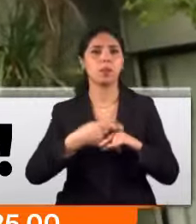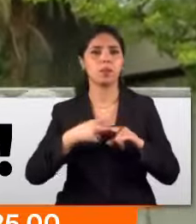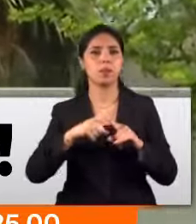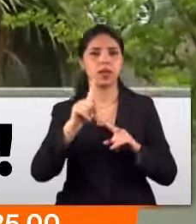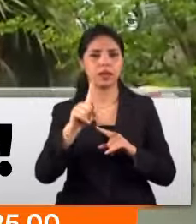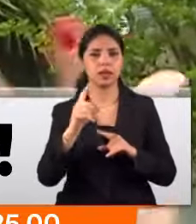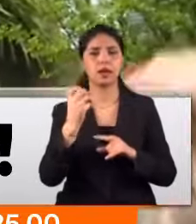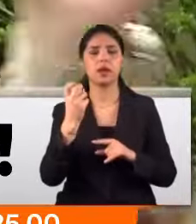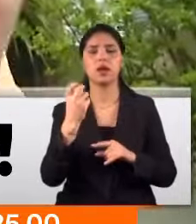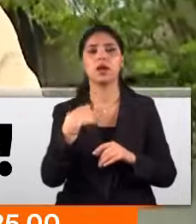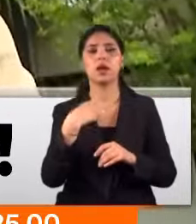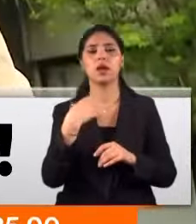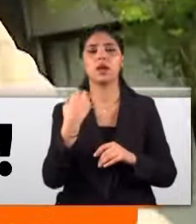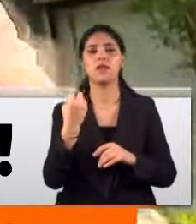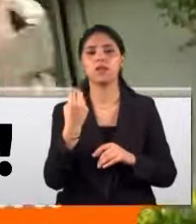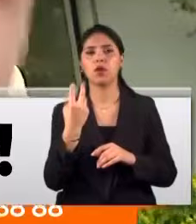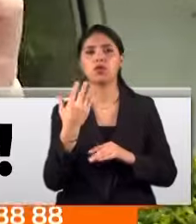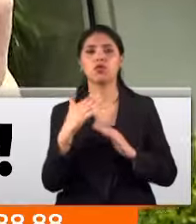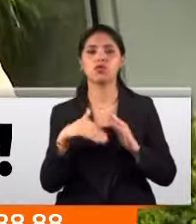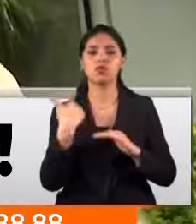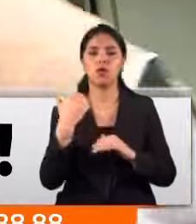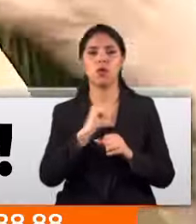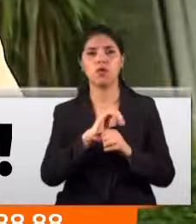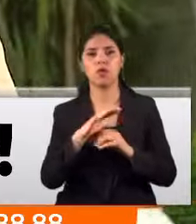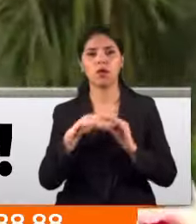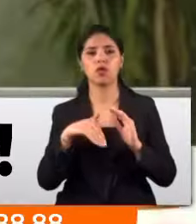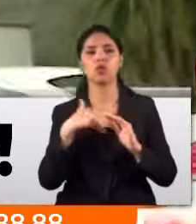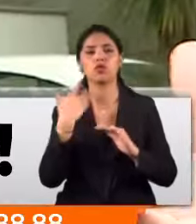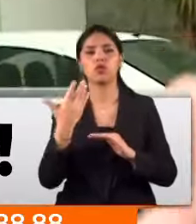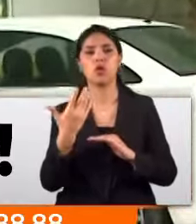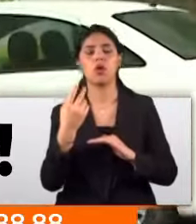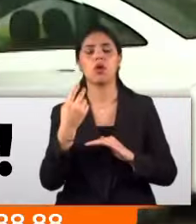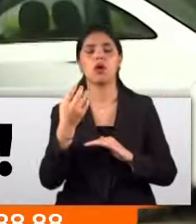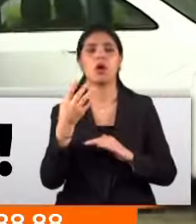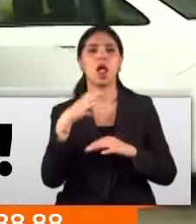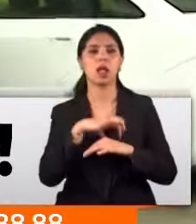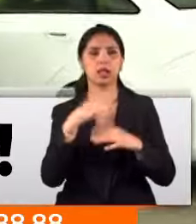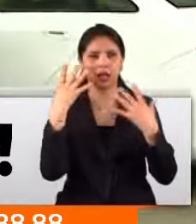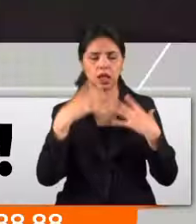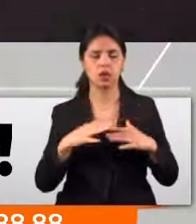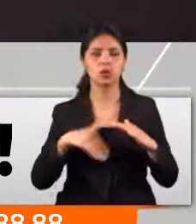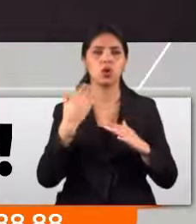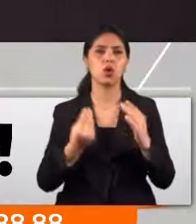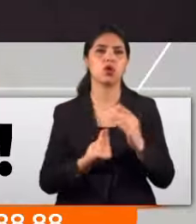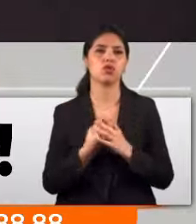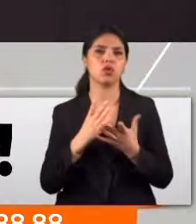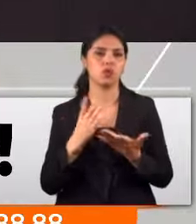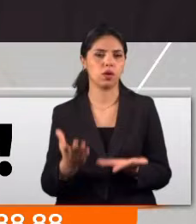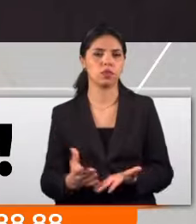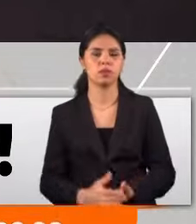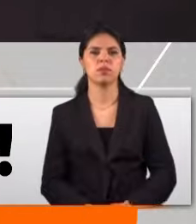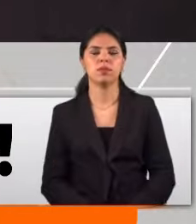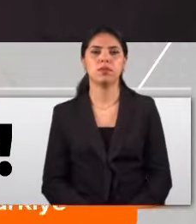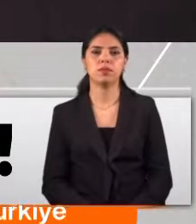enfeksiyon geçirdikten sonra, özellikle de koronavirüs ve influenza enfeksiyonlarından sonra görülüyor. Hasta acile geliyor, çok